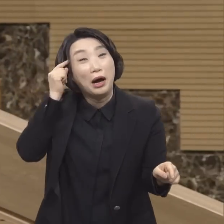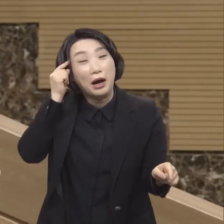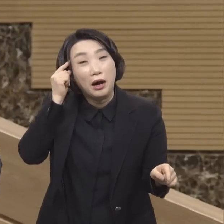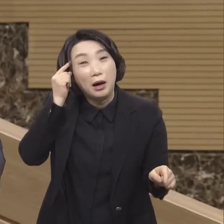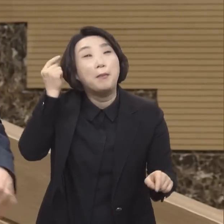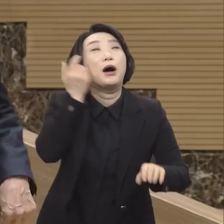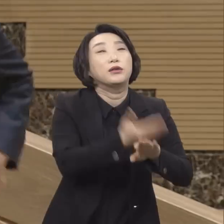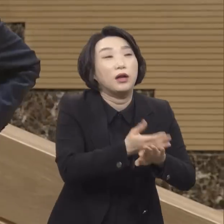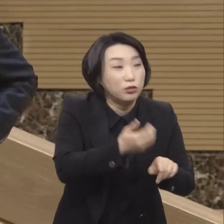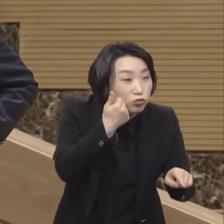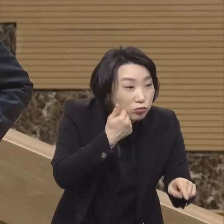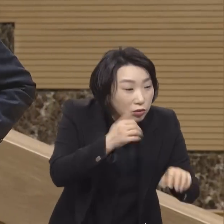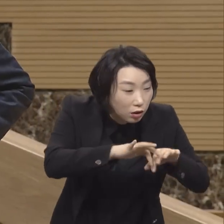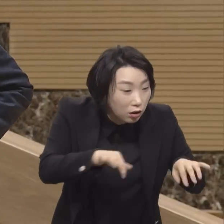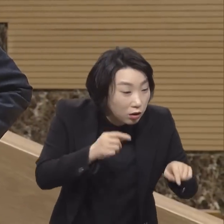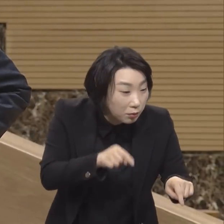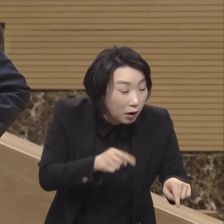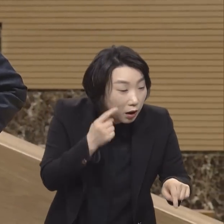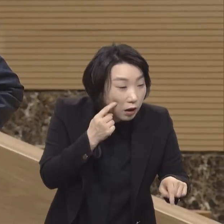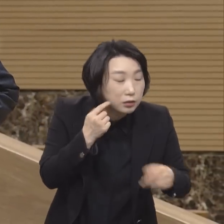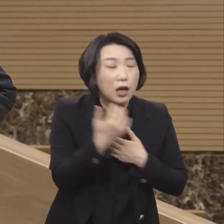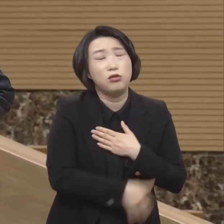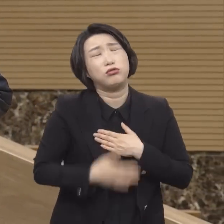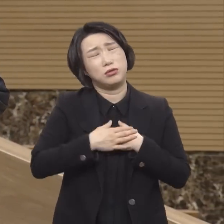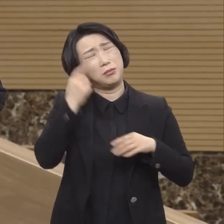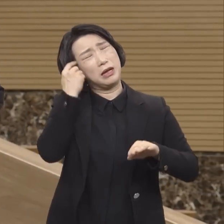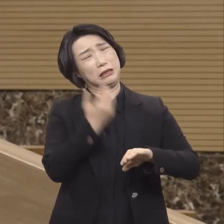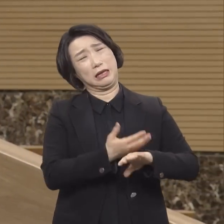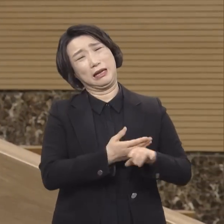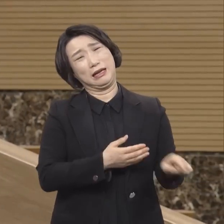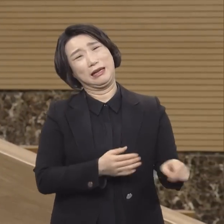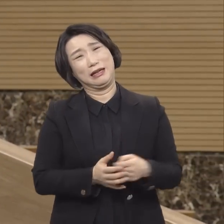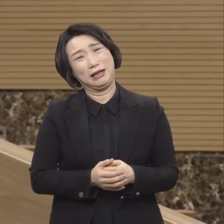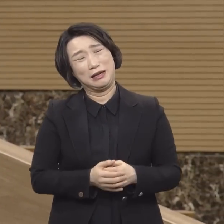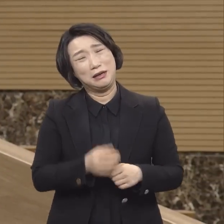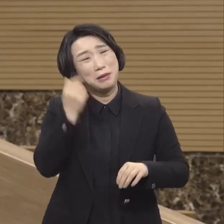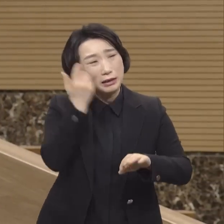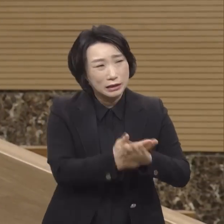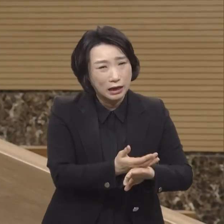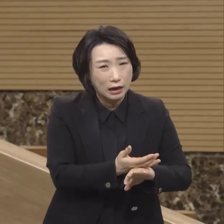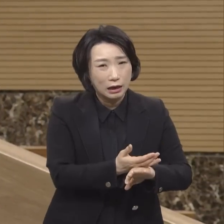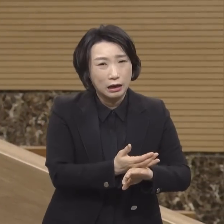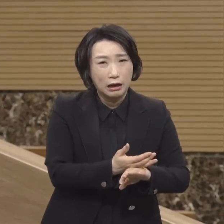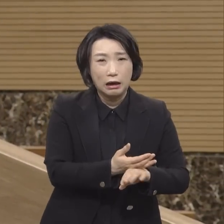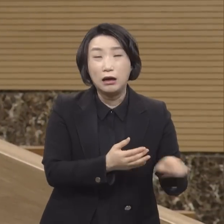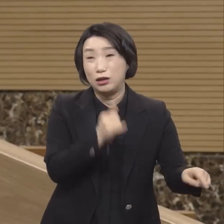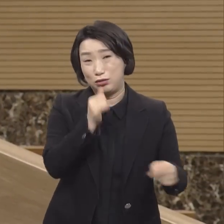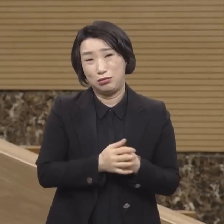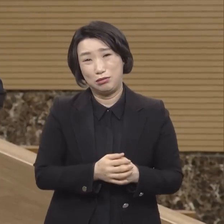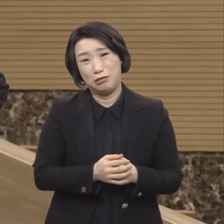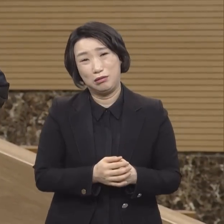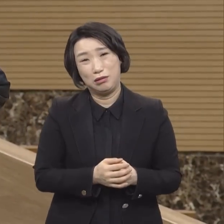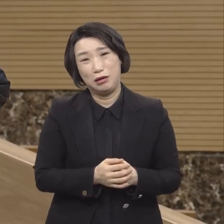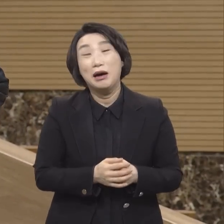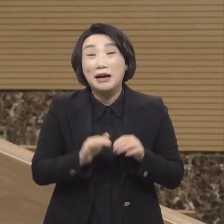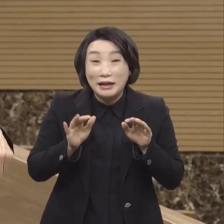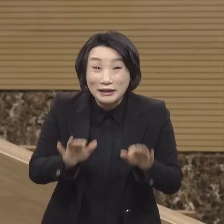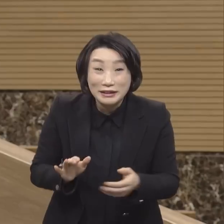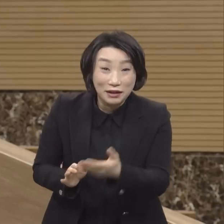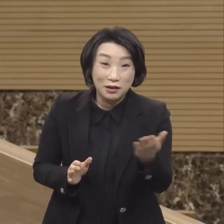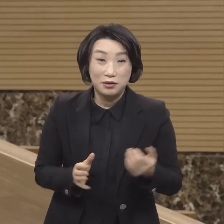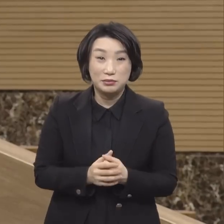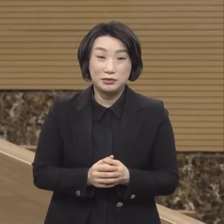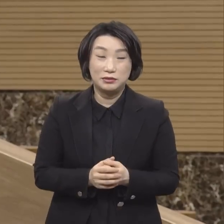누가 반대하느냐? 내 육신이 반대하거든. 반대를 딱 하고 나서거든. 응?